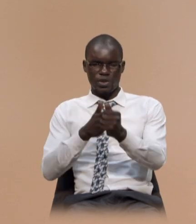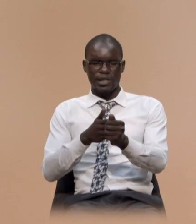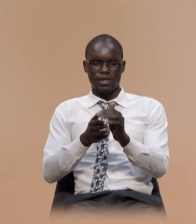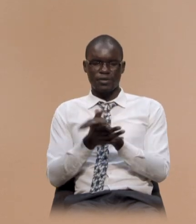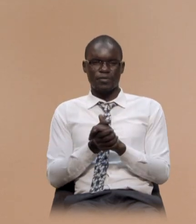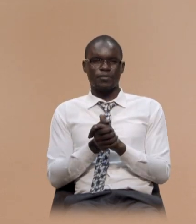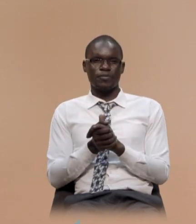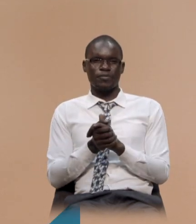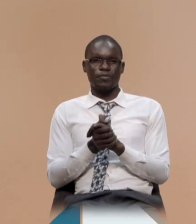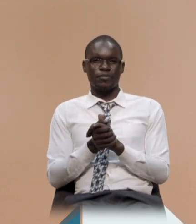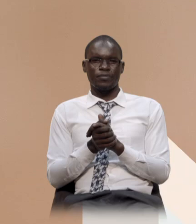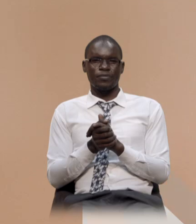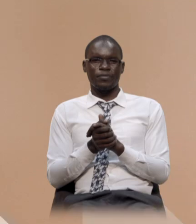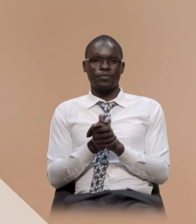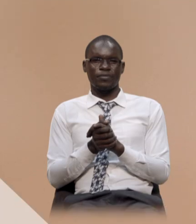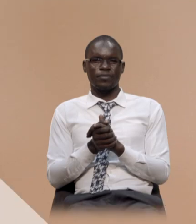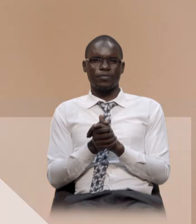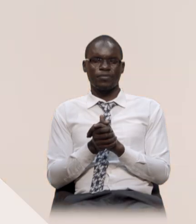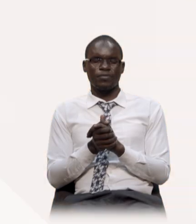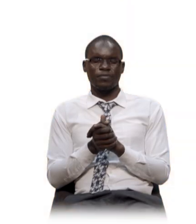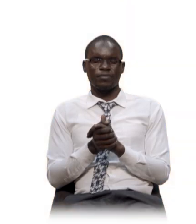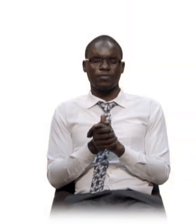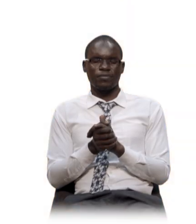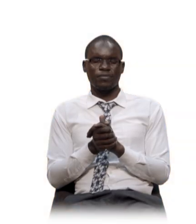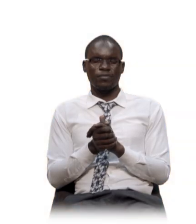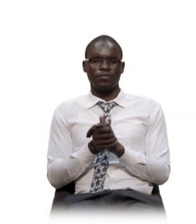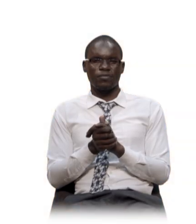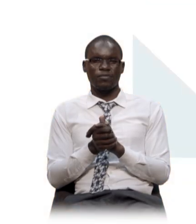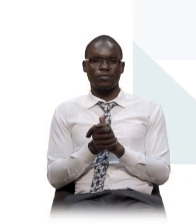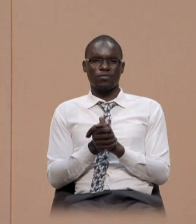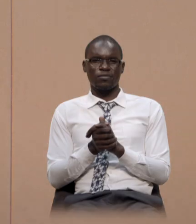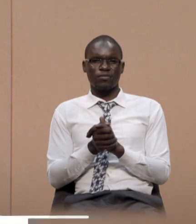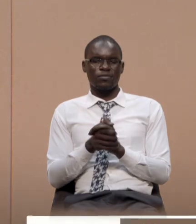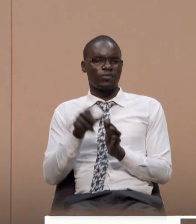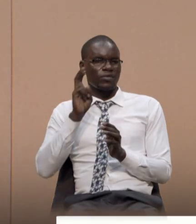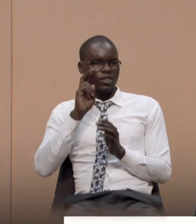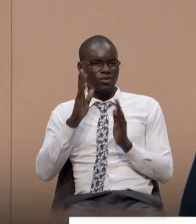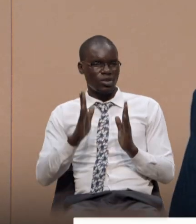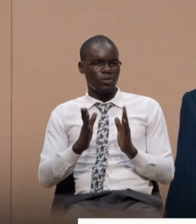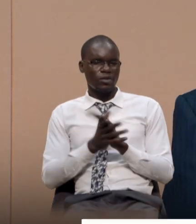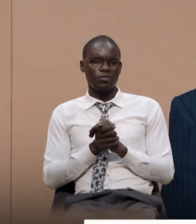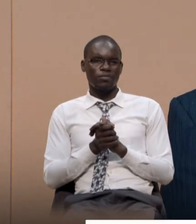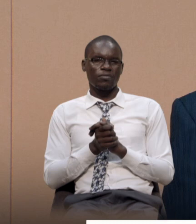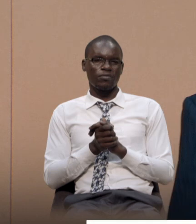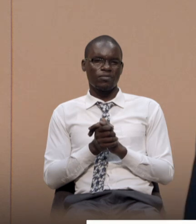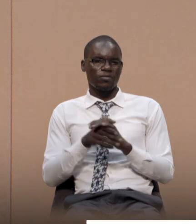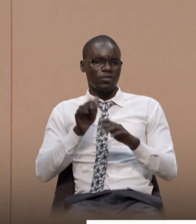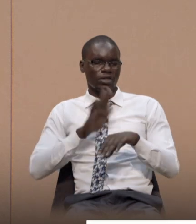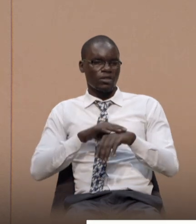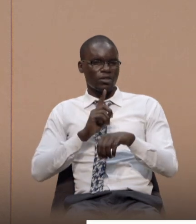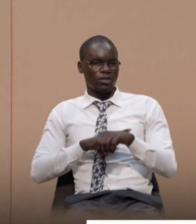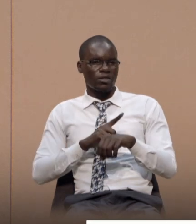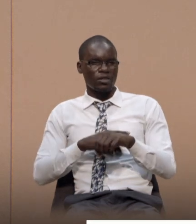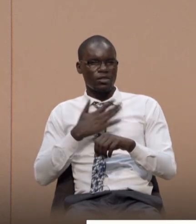hiyo. Karibu sana na ubarikiwe pamoja nami. Mpenzi mtazamaji, ni wakati mzuri